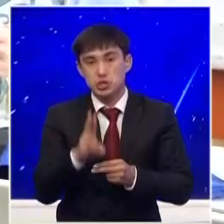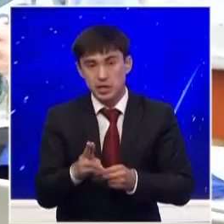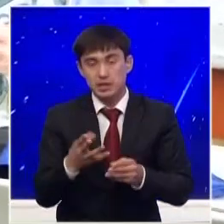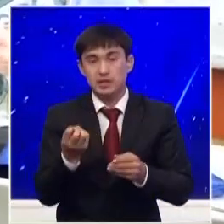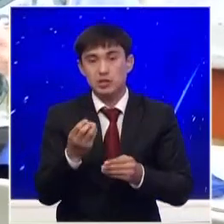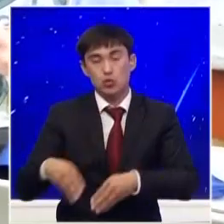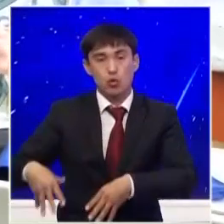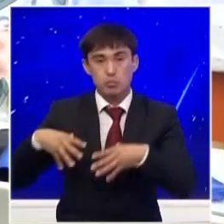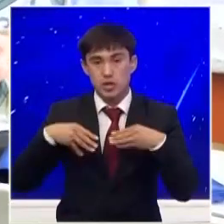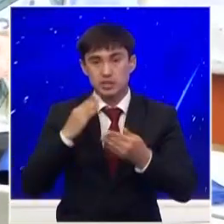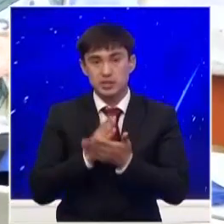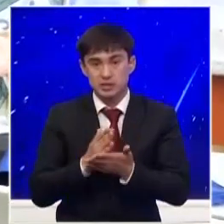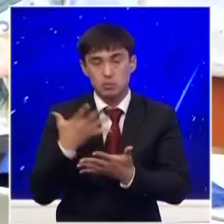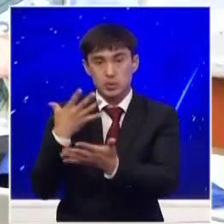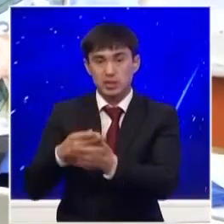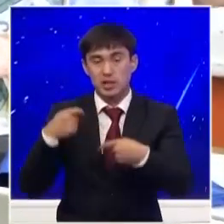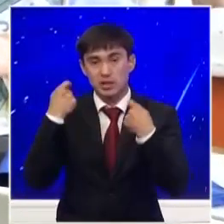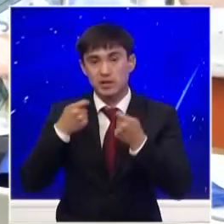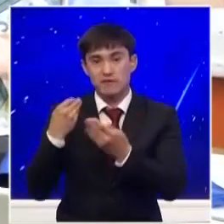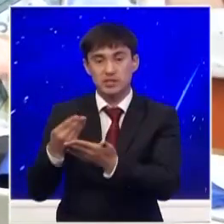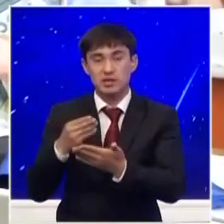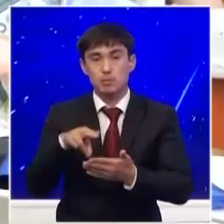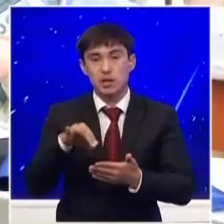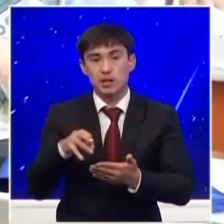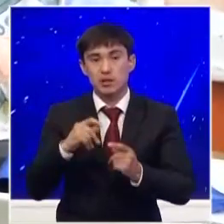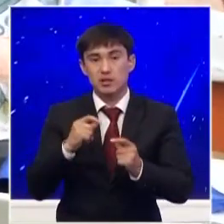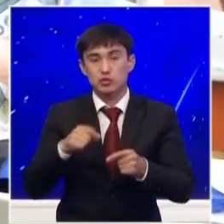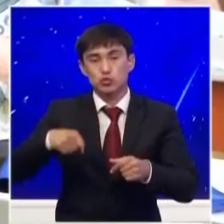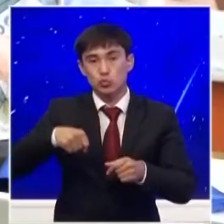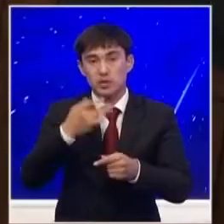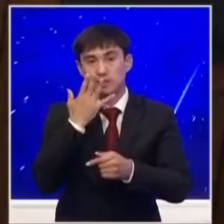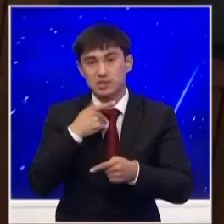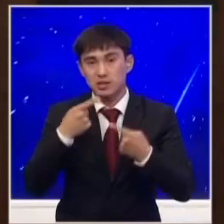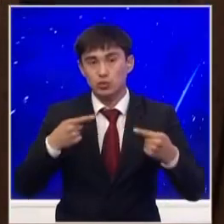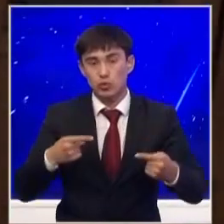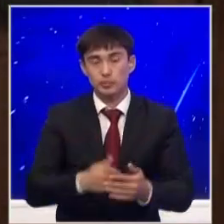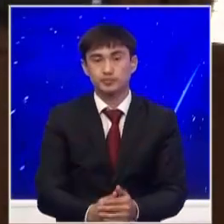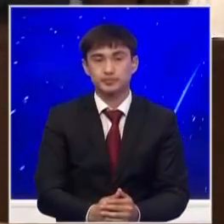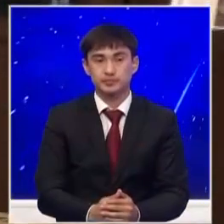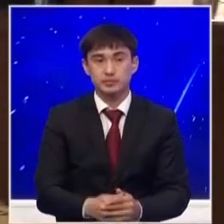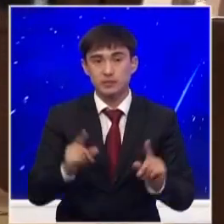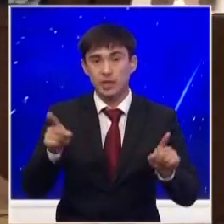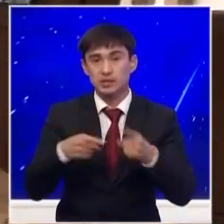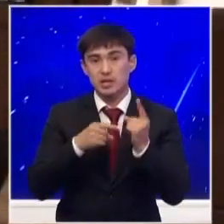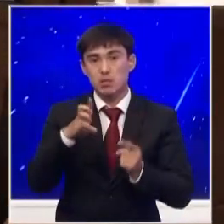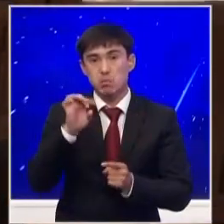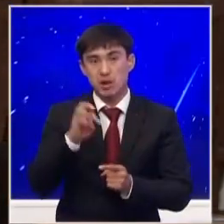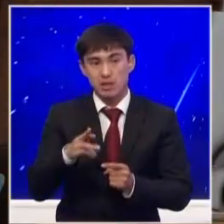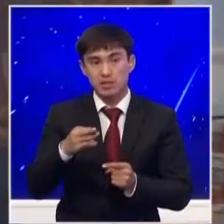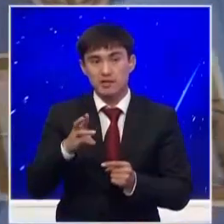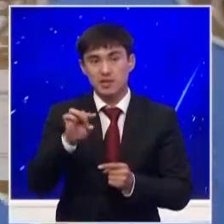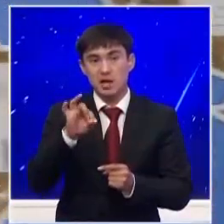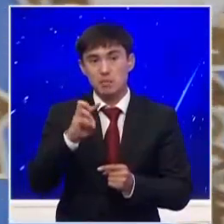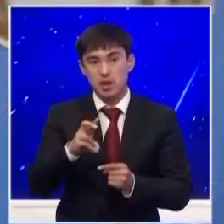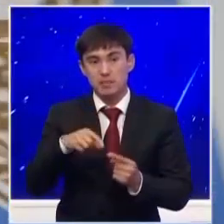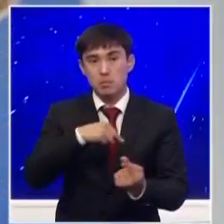также курпешки, приданные для невесты, сумки в национальном стиле и многое другое. Созданием бренда DME занимается